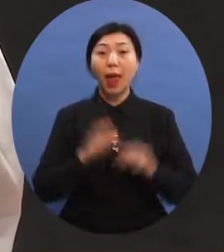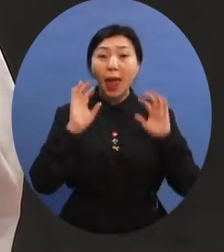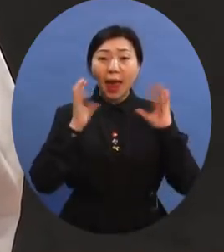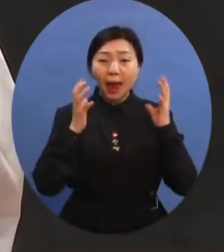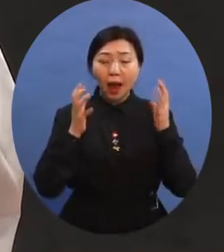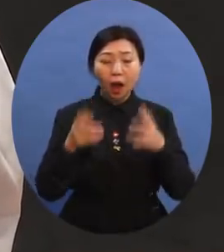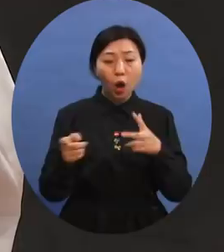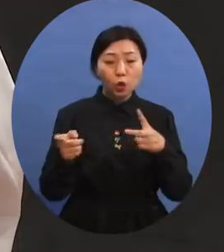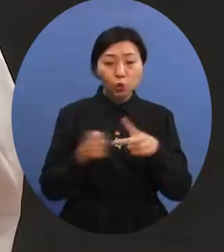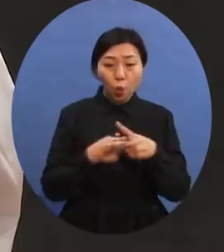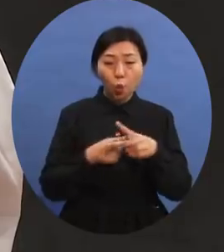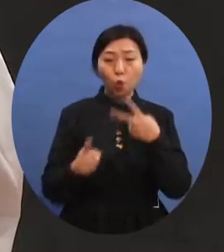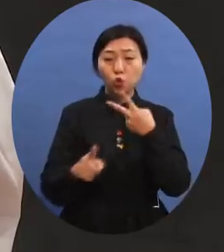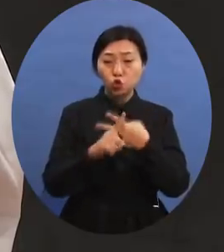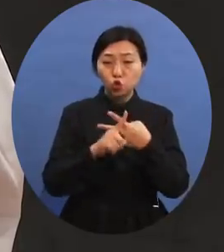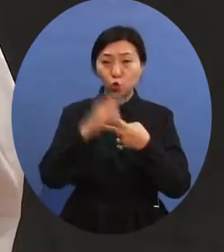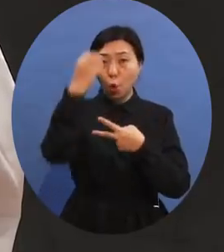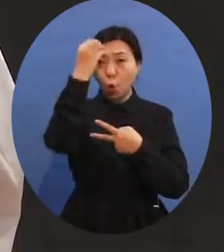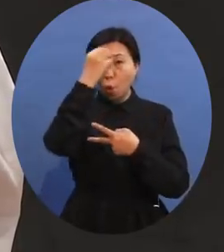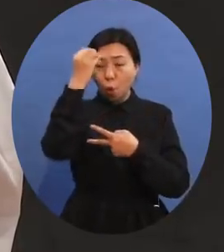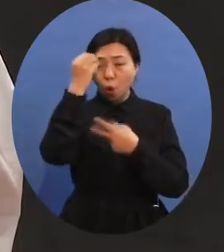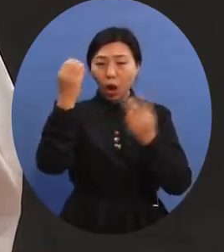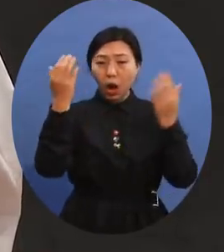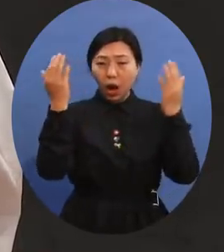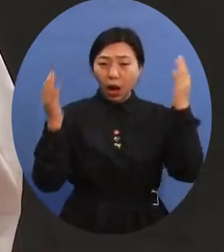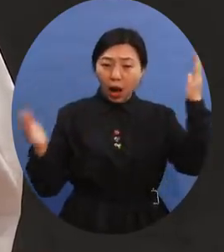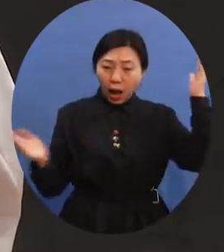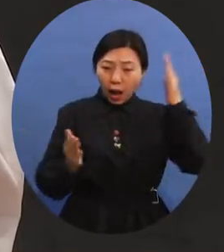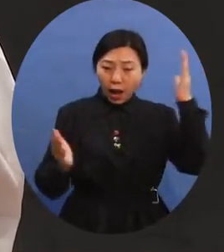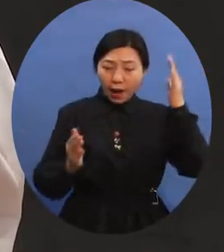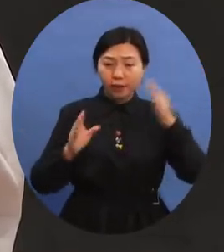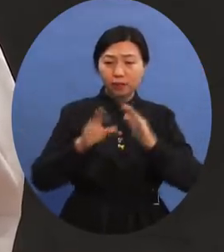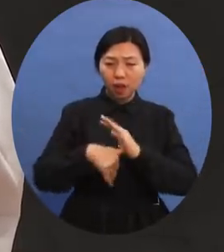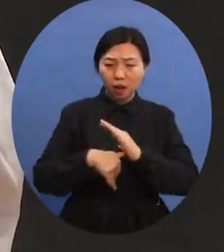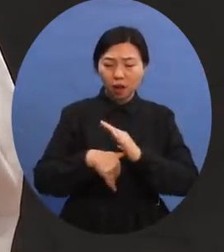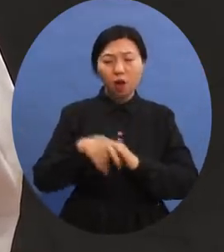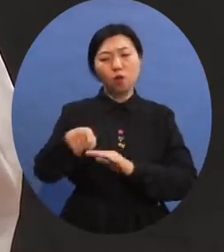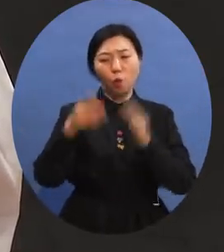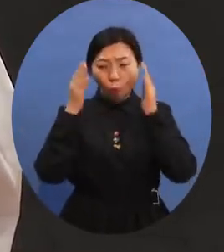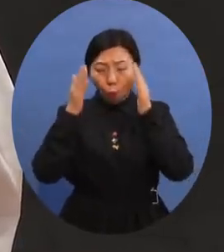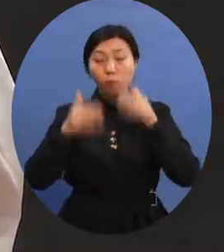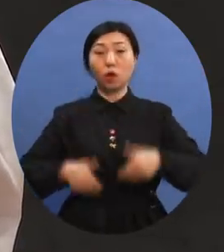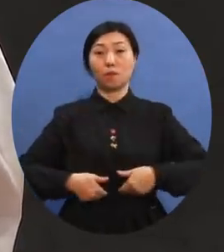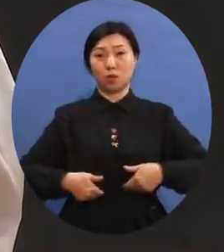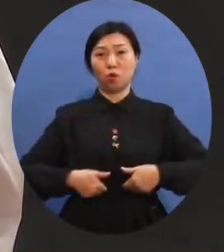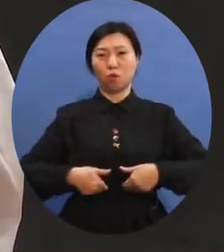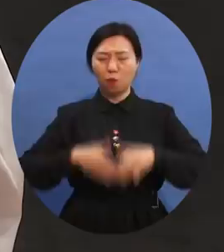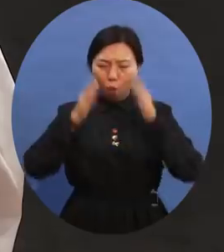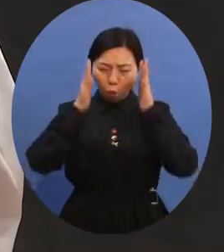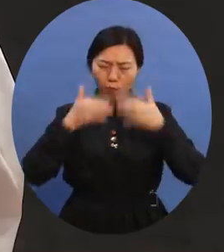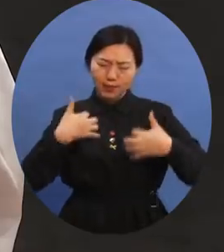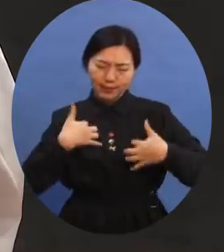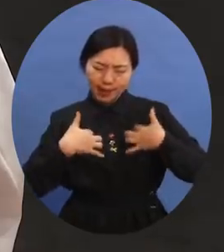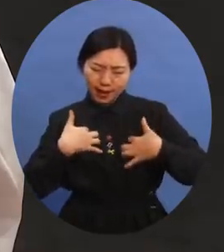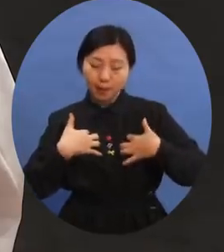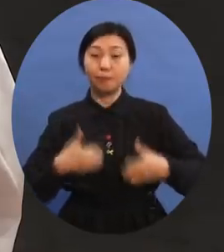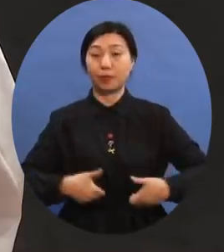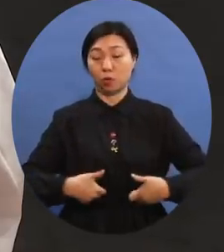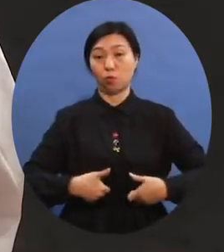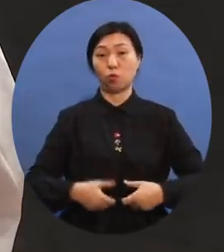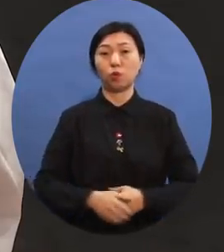아이가 초등학교 다니고, 중학교 다니고, 고등학교 다닐 때, 이게 필요한 거라면 공부하는 거를 재미를 붙여야 된다.